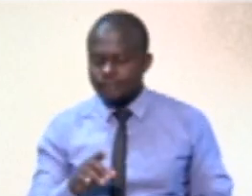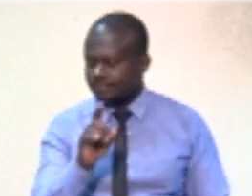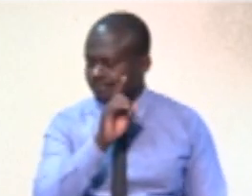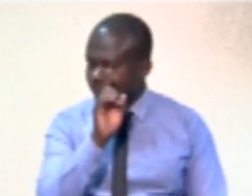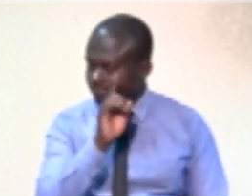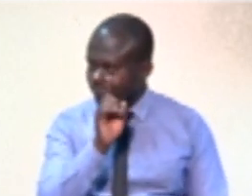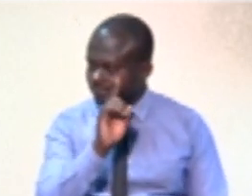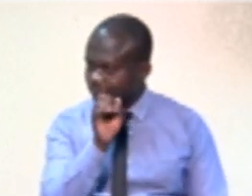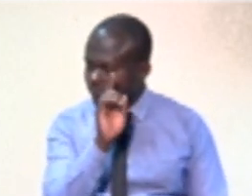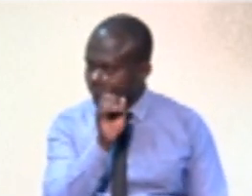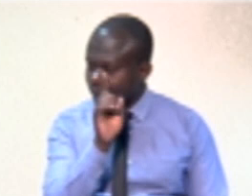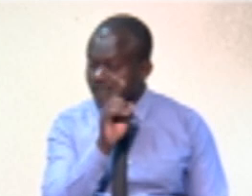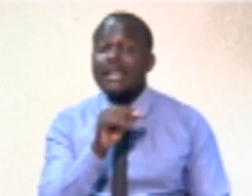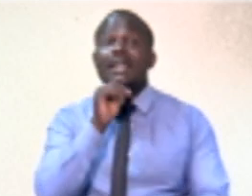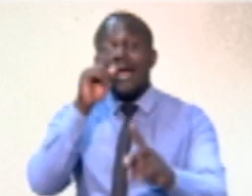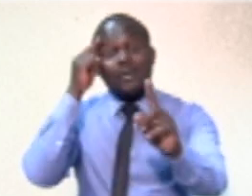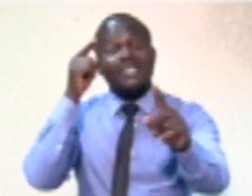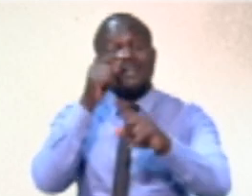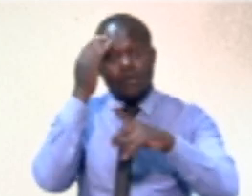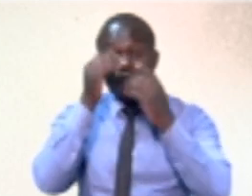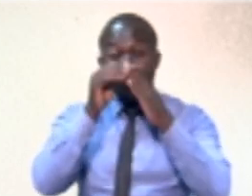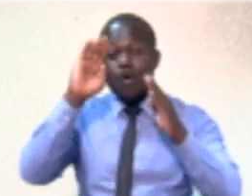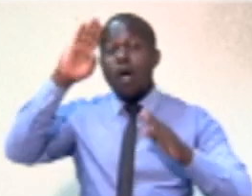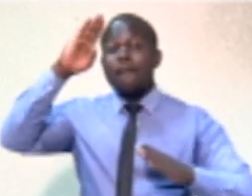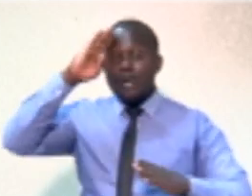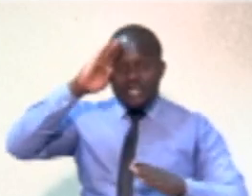by'ukuri ikigamijwe ari ukugira ngo polisi